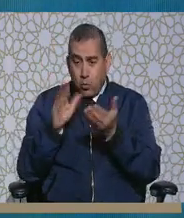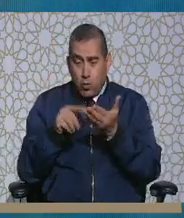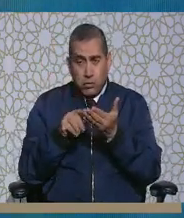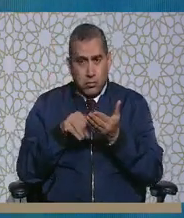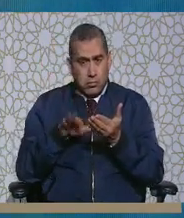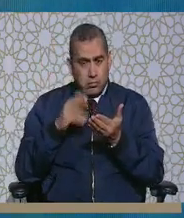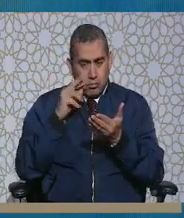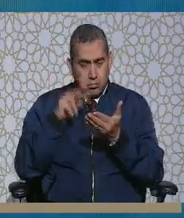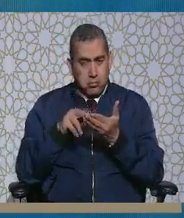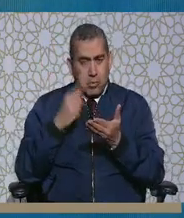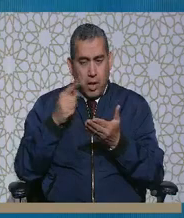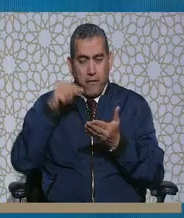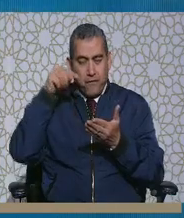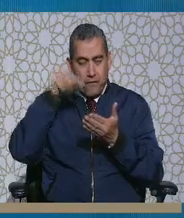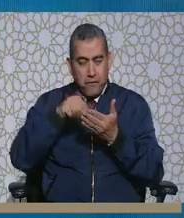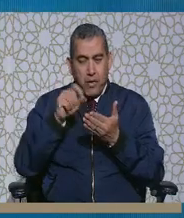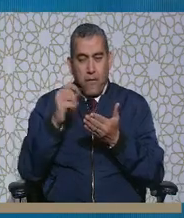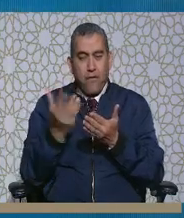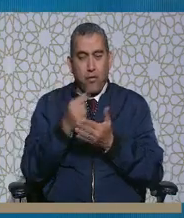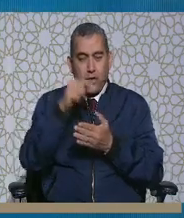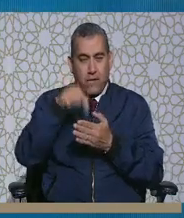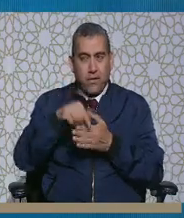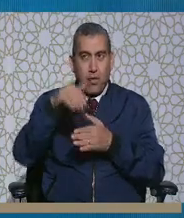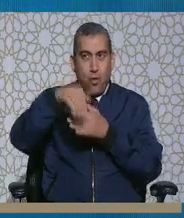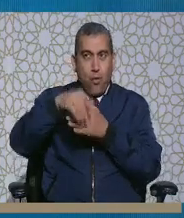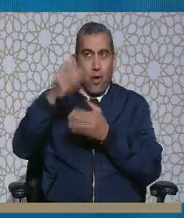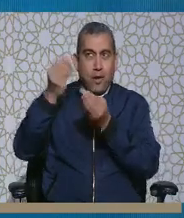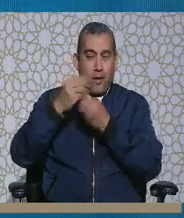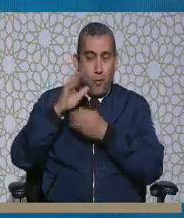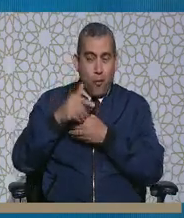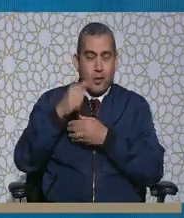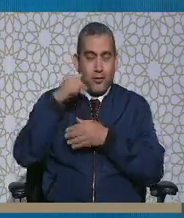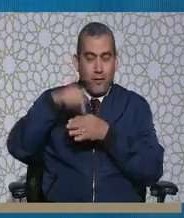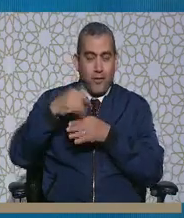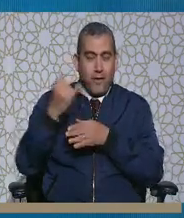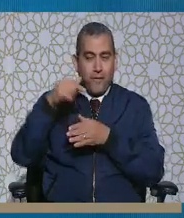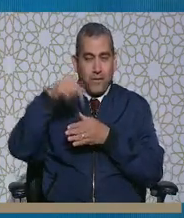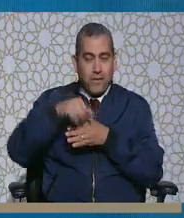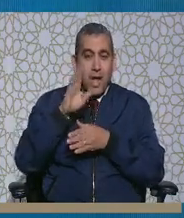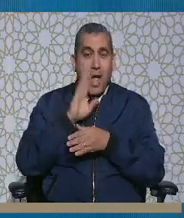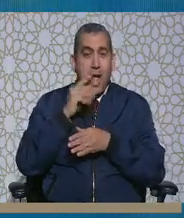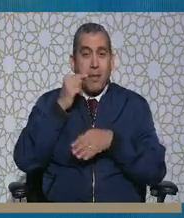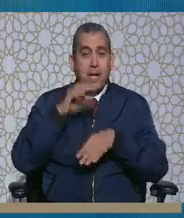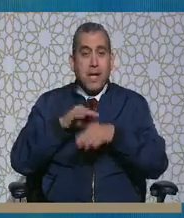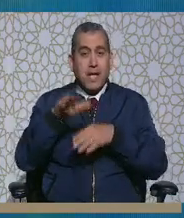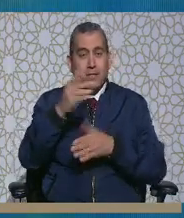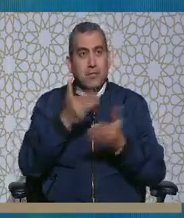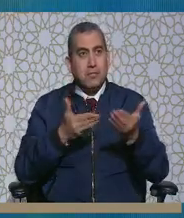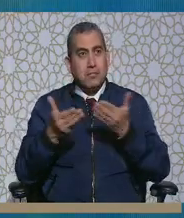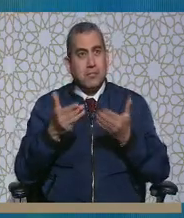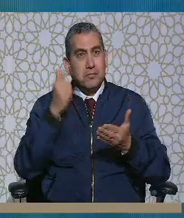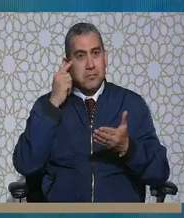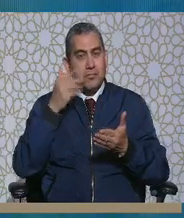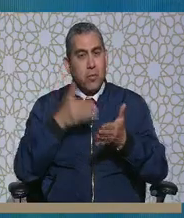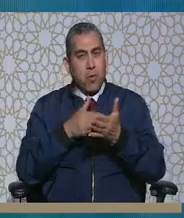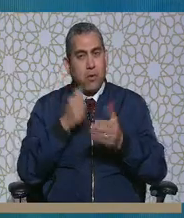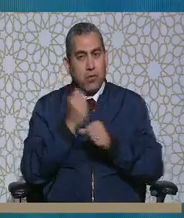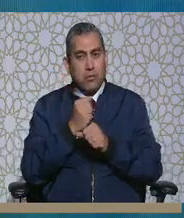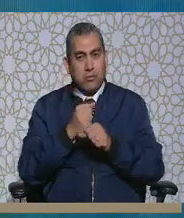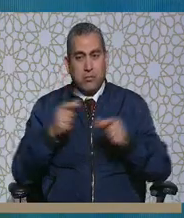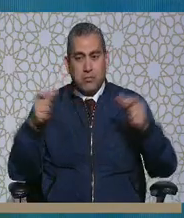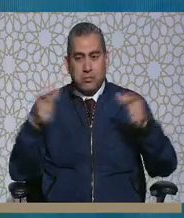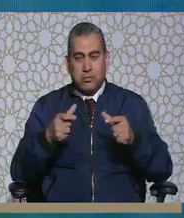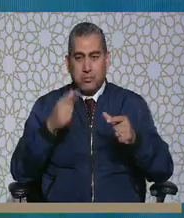هترا ان فيها فرصه حتى دوت اللي تتعلموه الناس حتى ده اللي بيقولوه الناس في الاداره لما يجوا في سوات انالسز